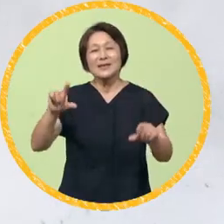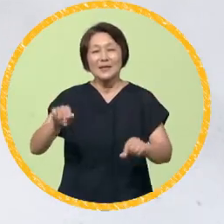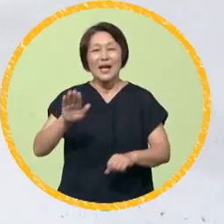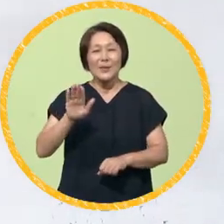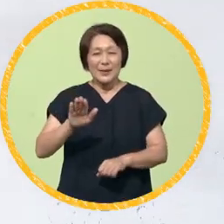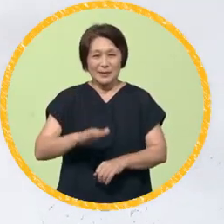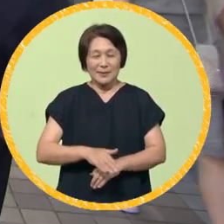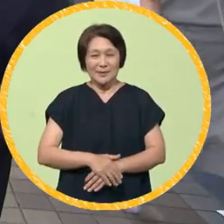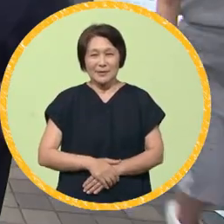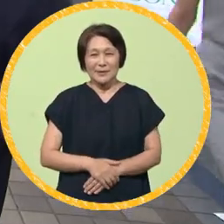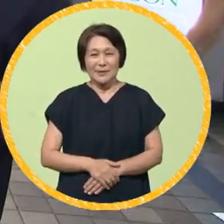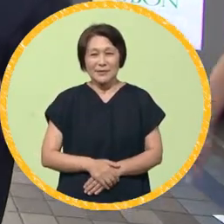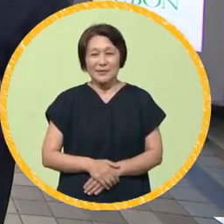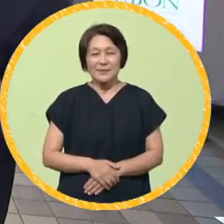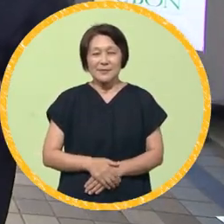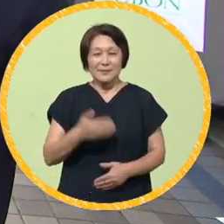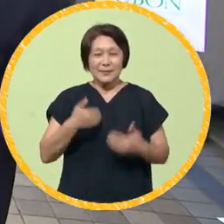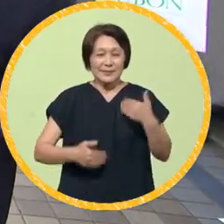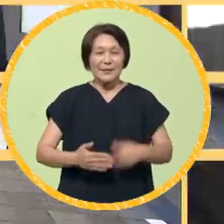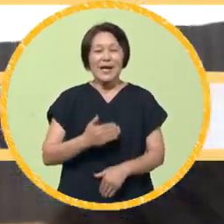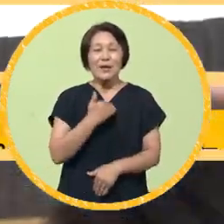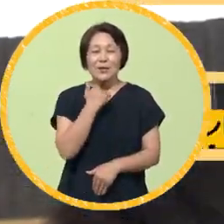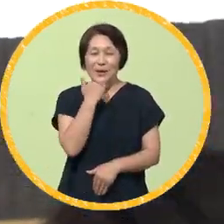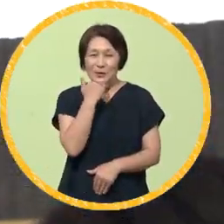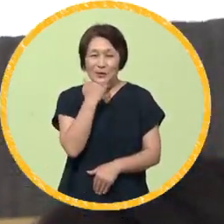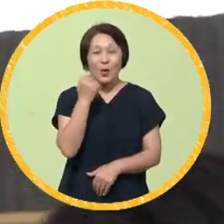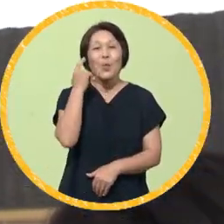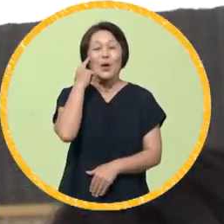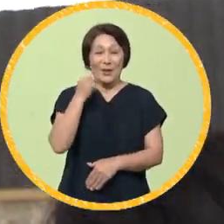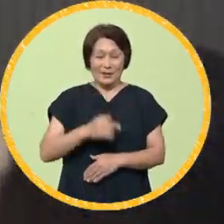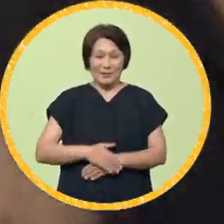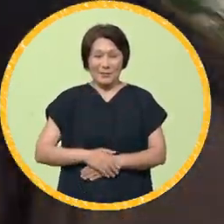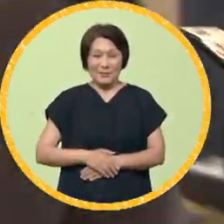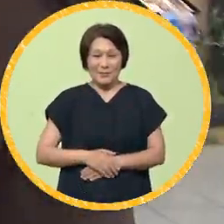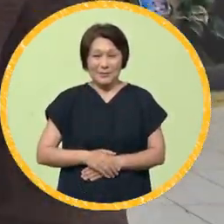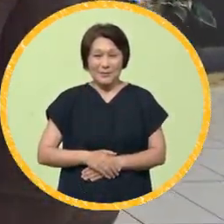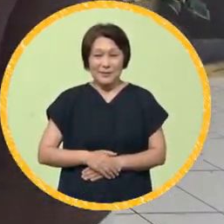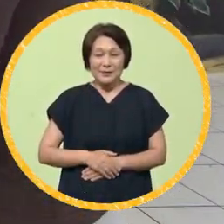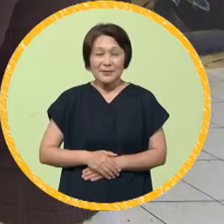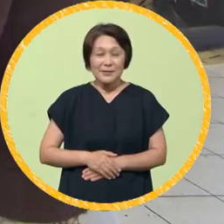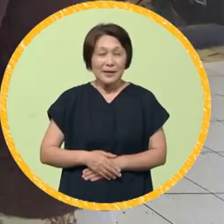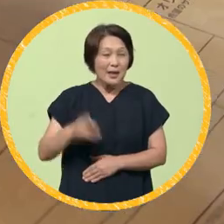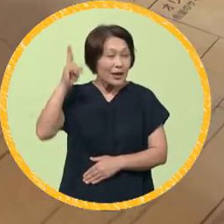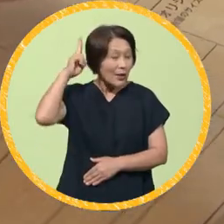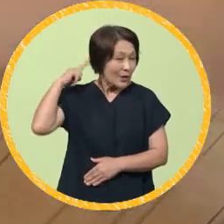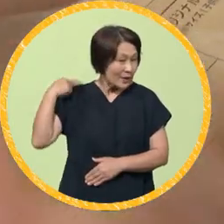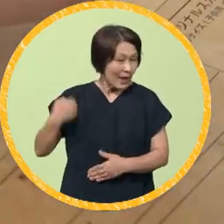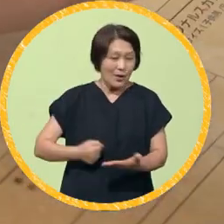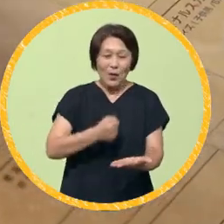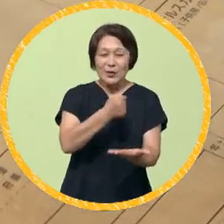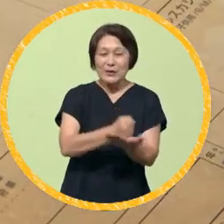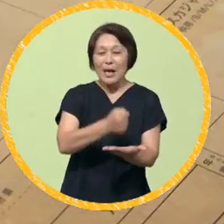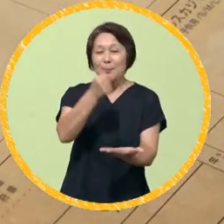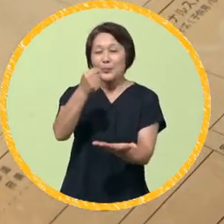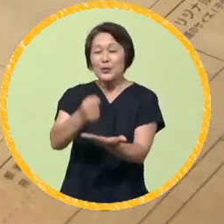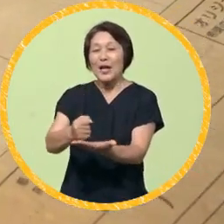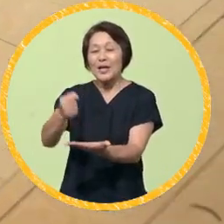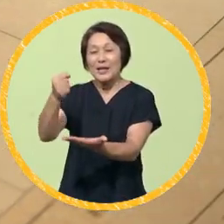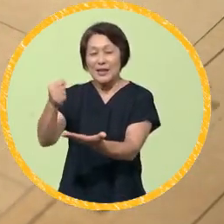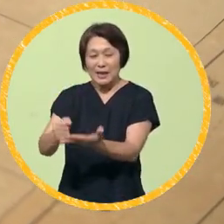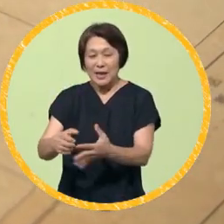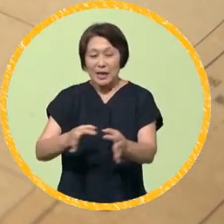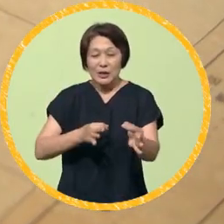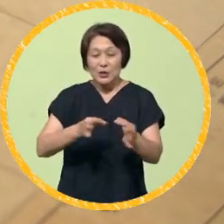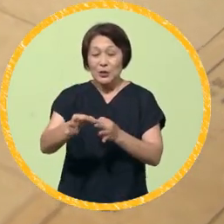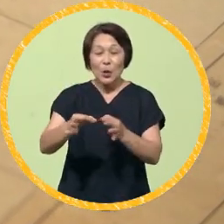ですね。これは、 はい、楽しめるかなと思います。 ワンピース横須賀スタンプラリー、商店街